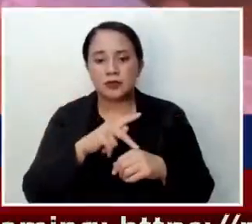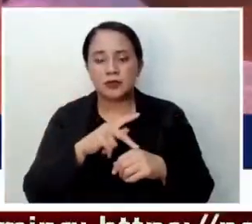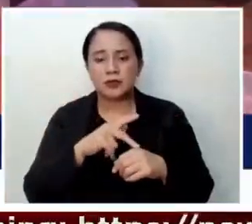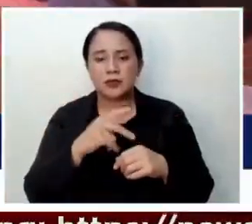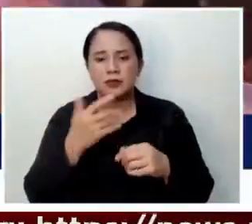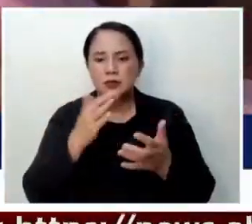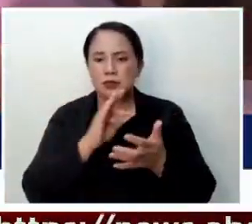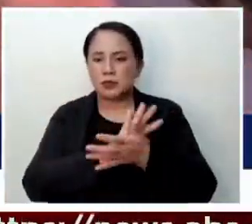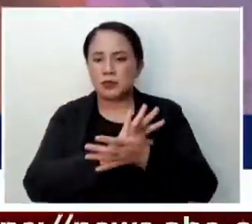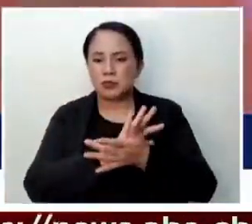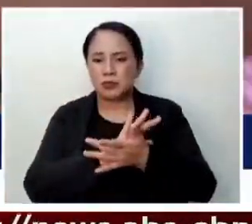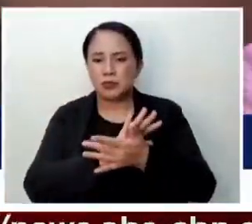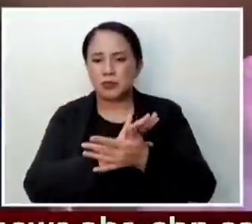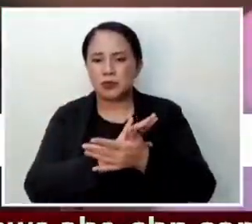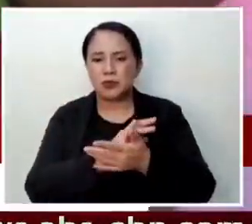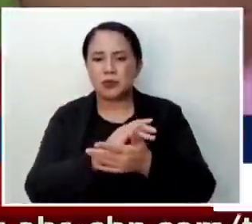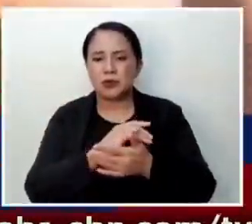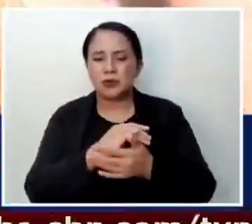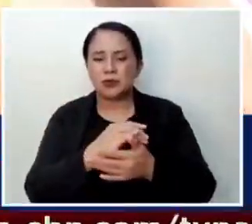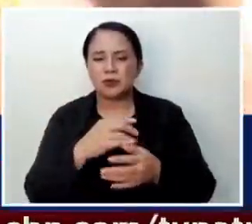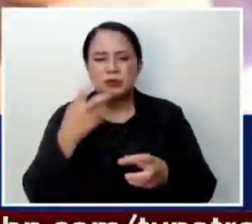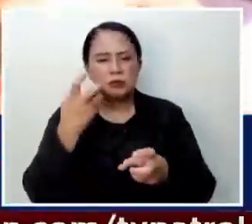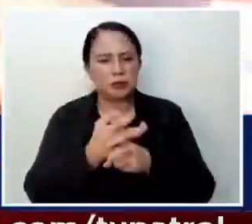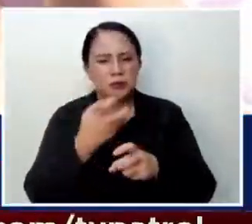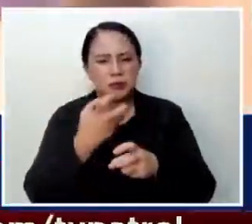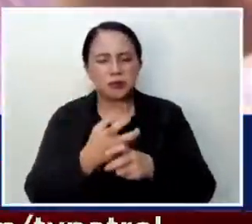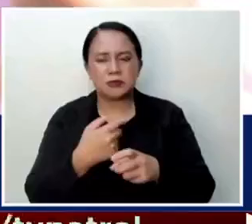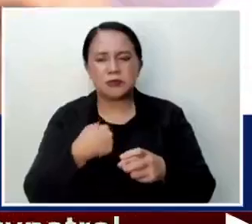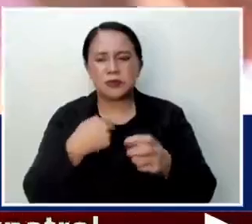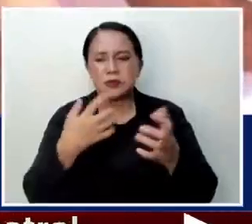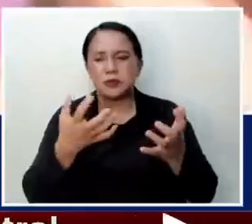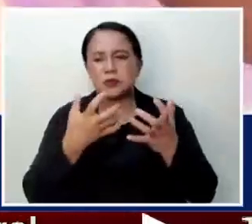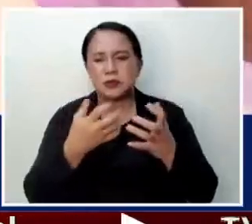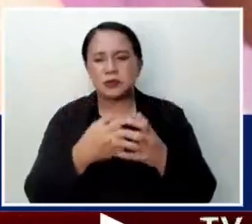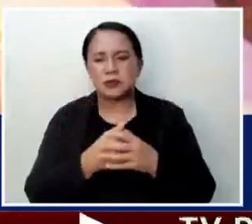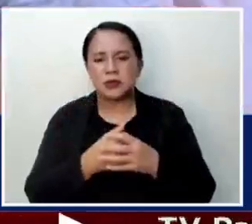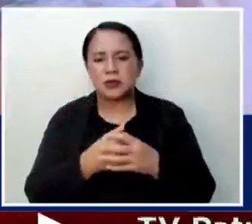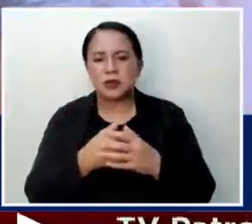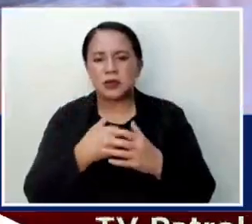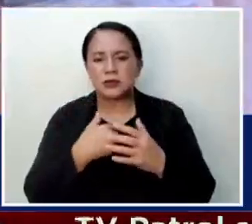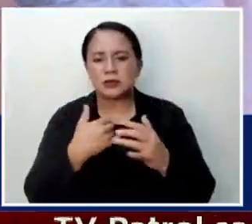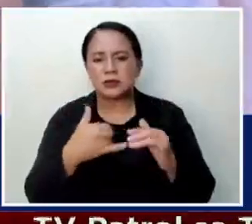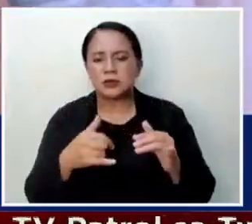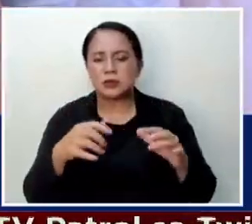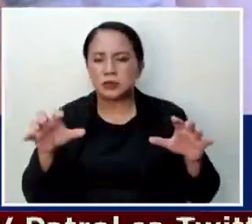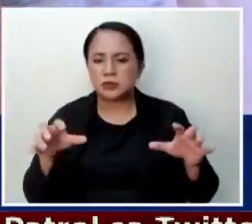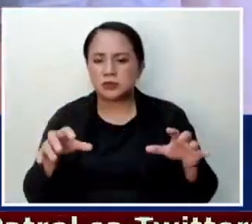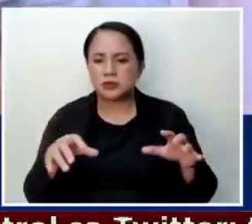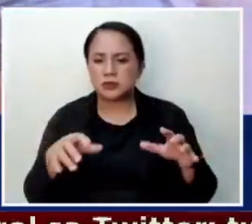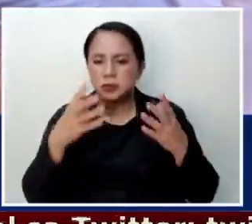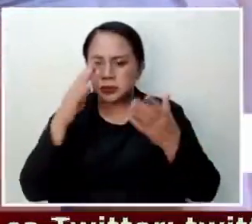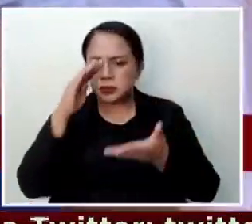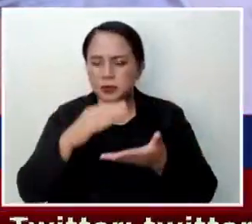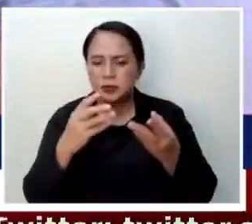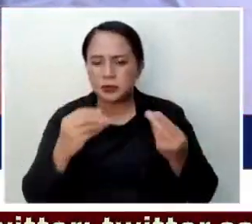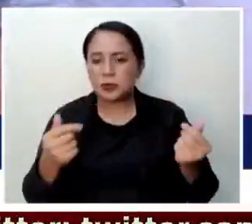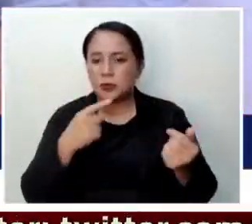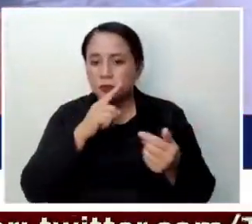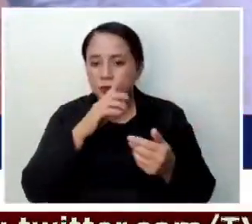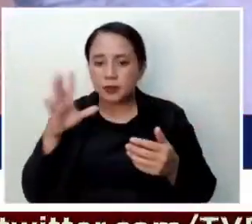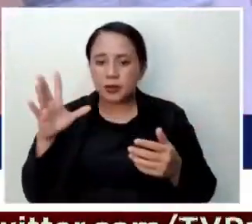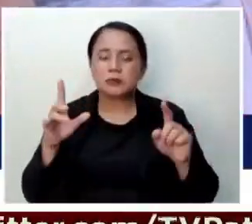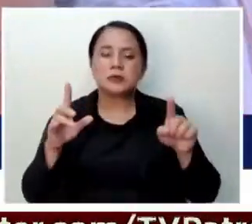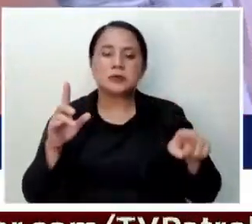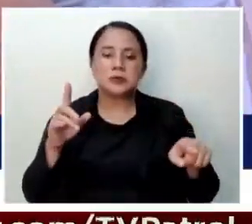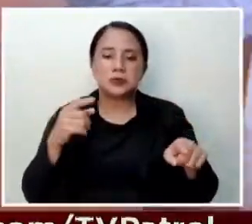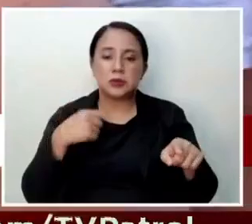nag-pandemic, di ba? Pandemic tayo, kaya gusto ko maihaw yung kahirapan natin. Lahat po ng pangako niya, sana pag